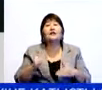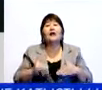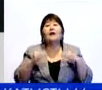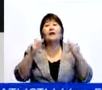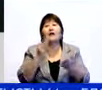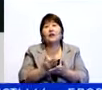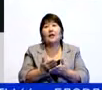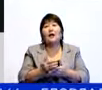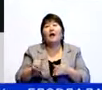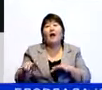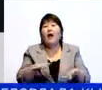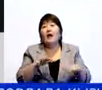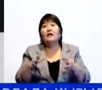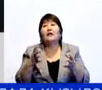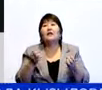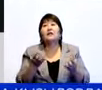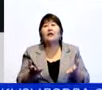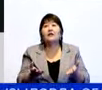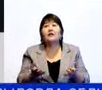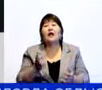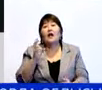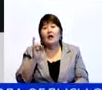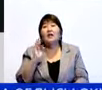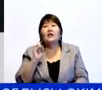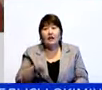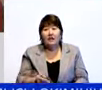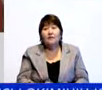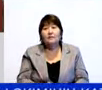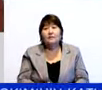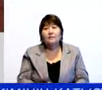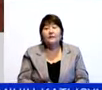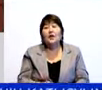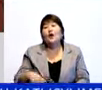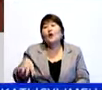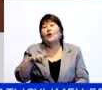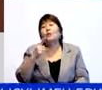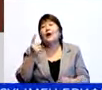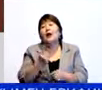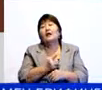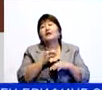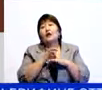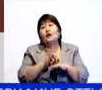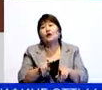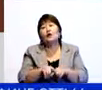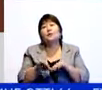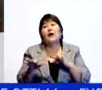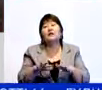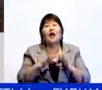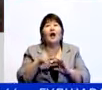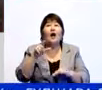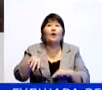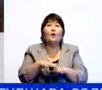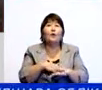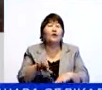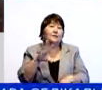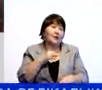тұр? Әрекет, әрекет және әрекет. Өңірімізде алғаш рет ұйымдастырылып жатқан шараға ауыл тұрғындары